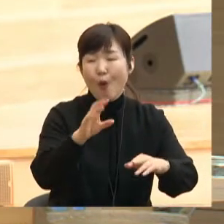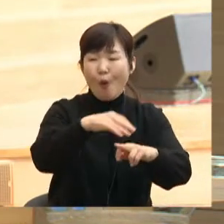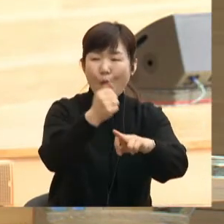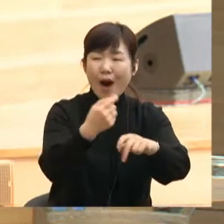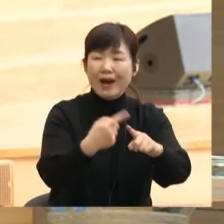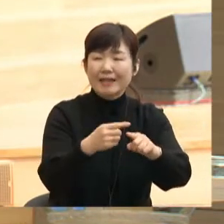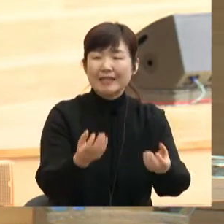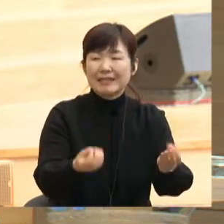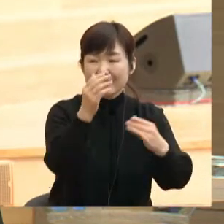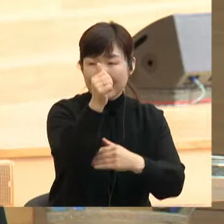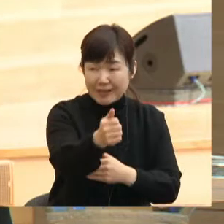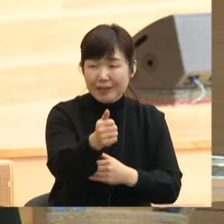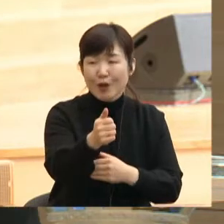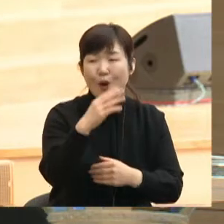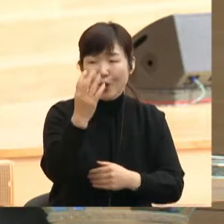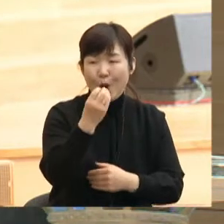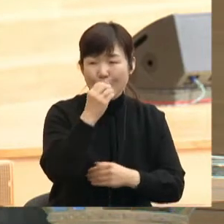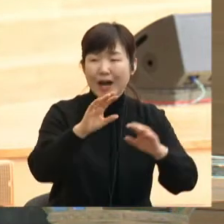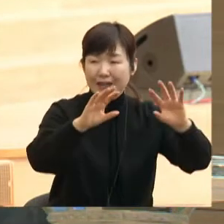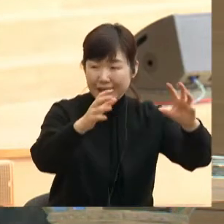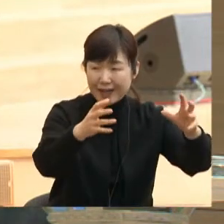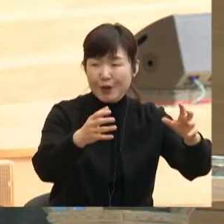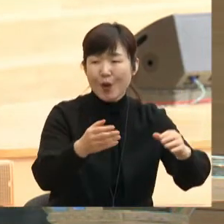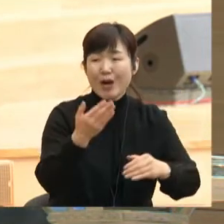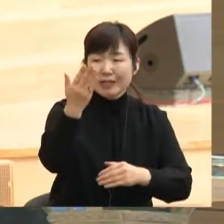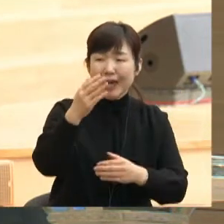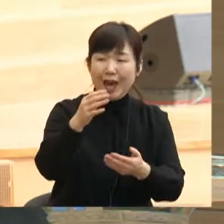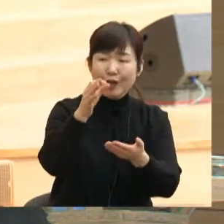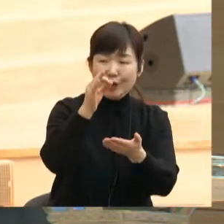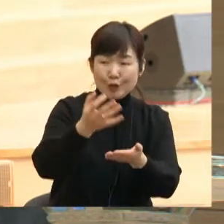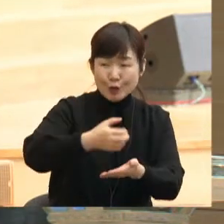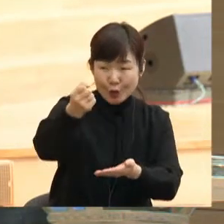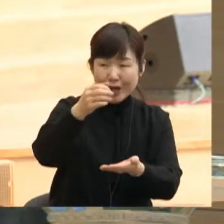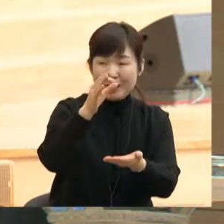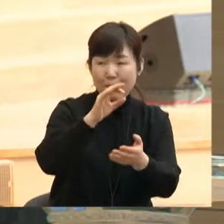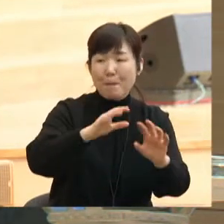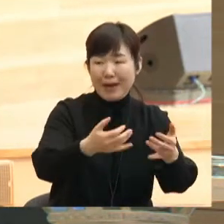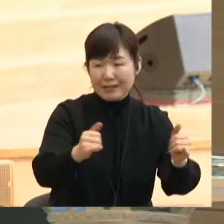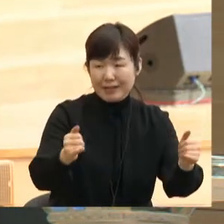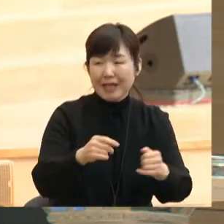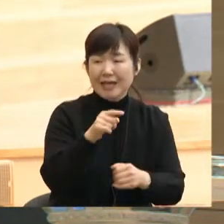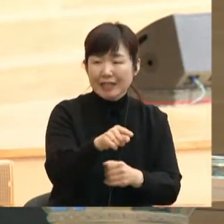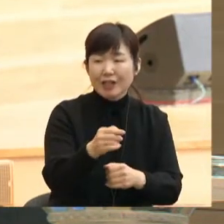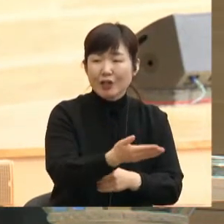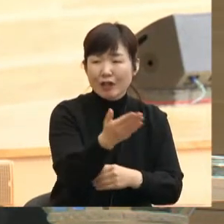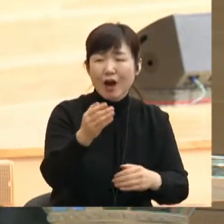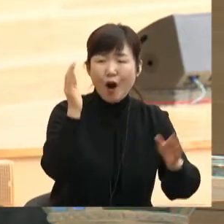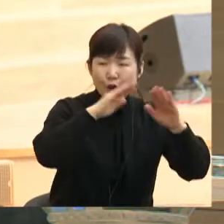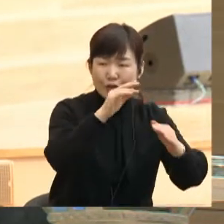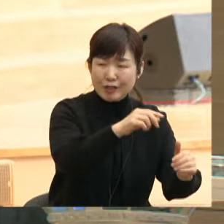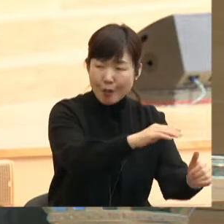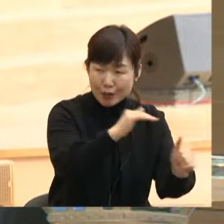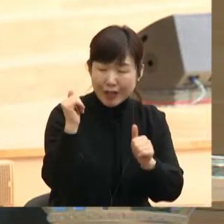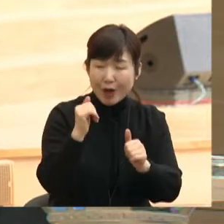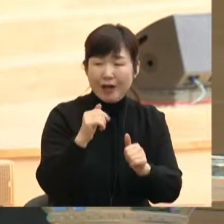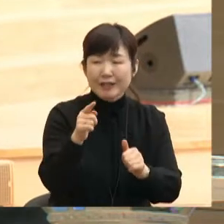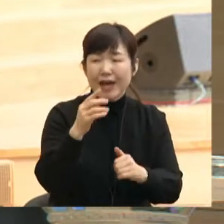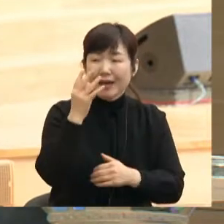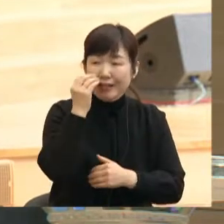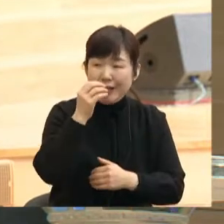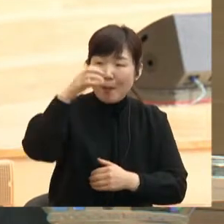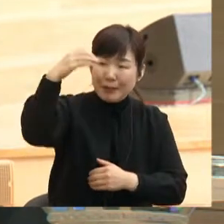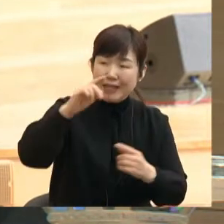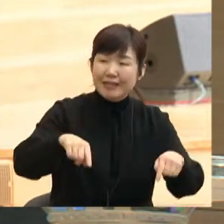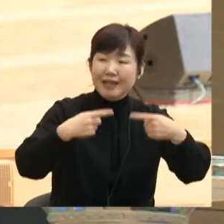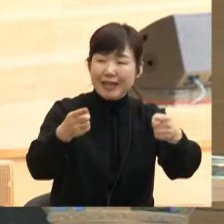왕같은 제사장들이요 거룩한 나라요 그의 소유가 된 백성이니 이는 너희를 어려운 데서 불러내어 그의 귀한 빛에